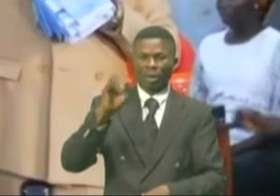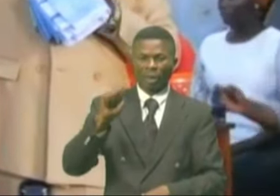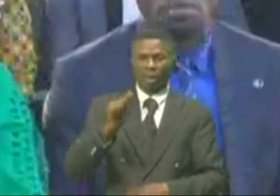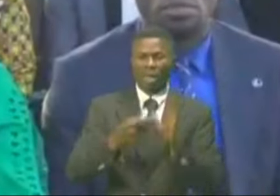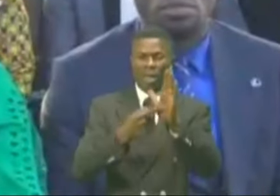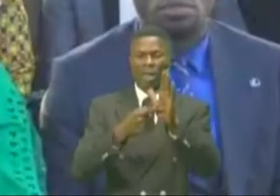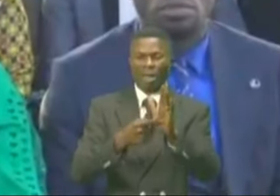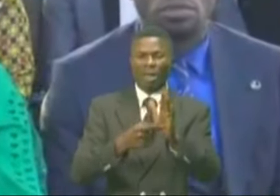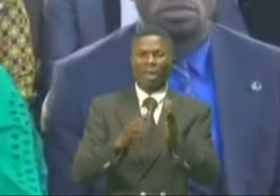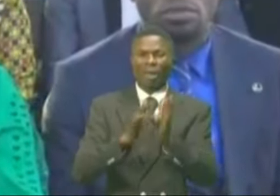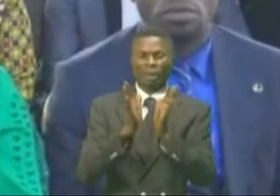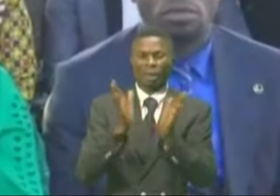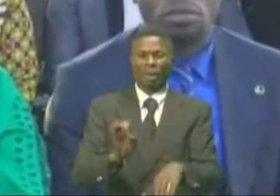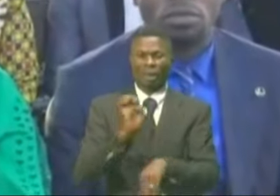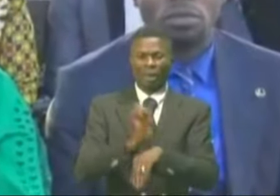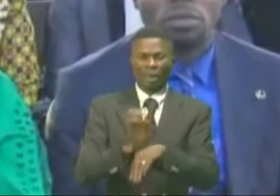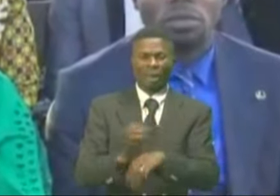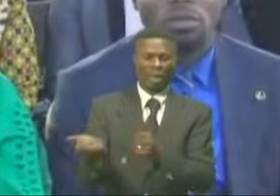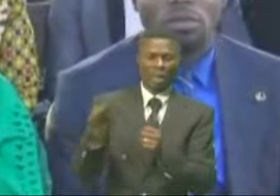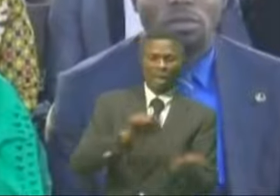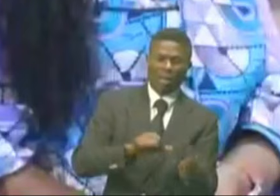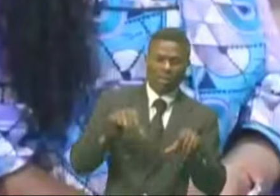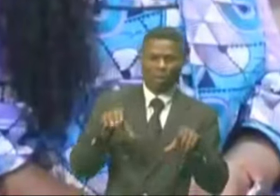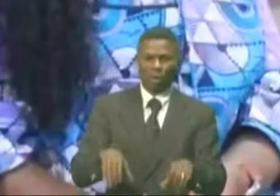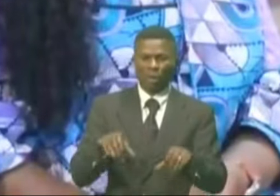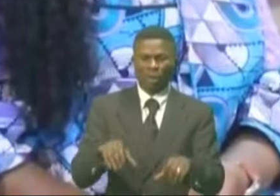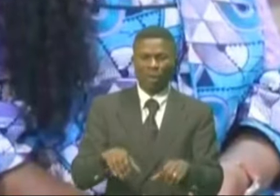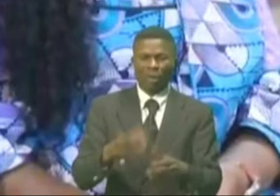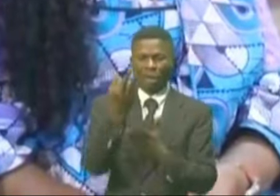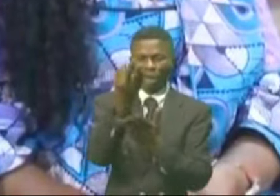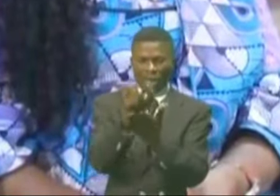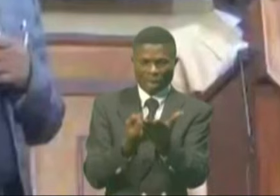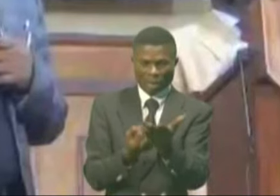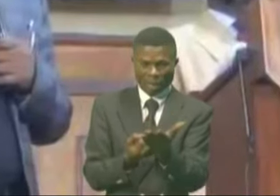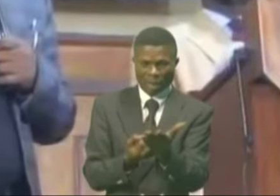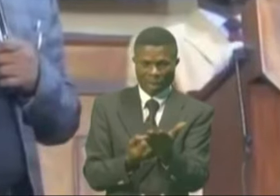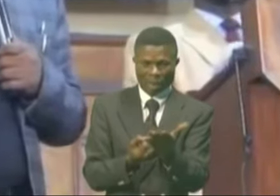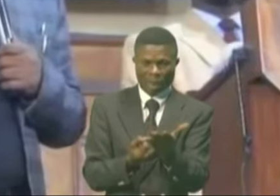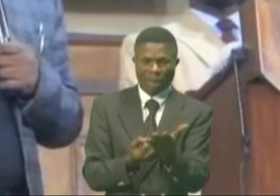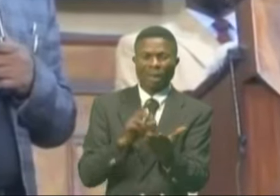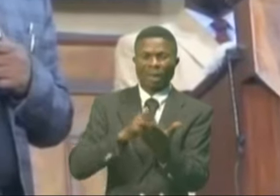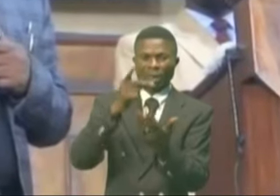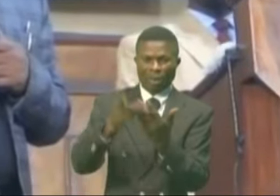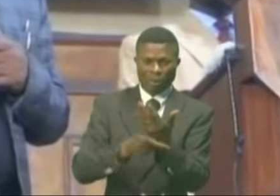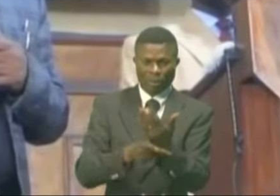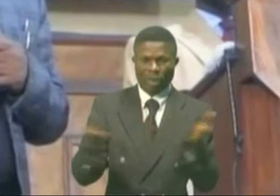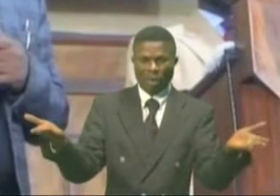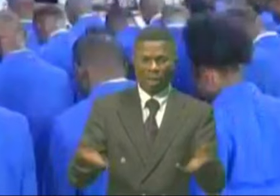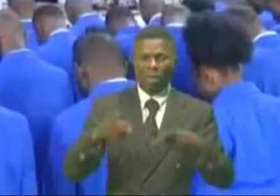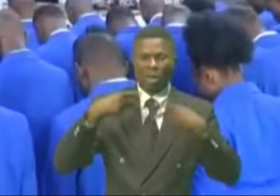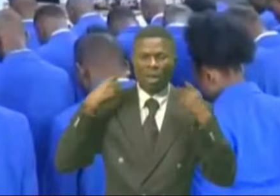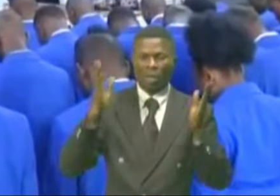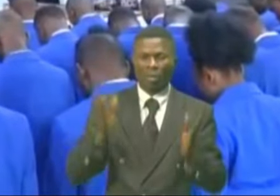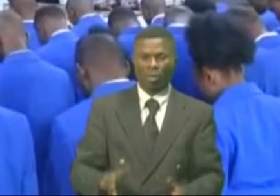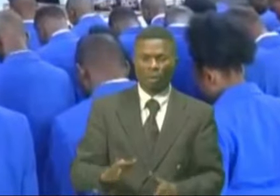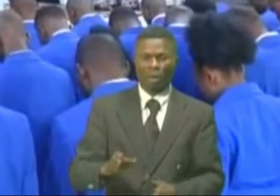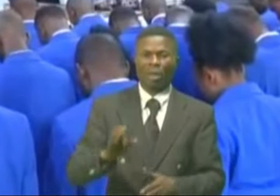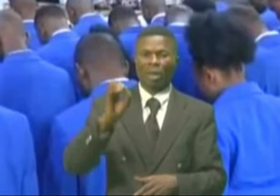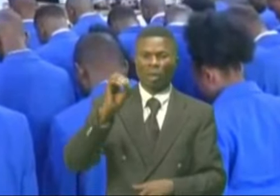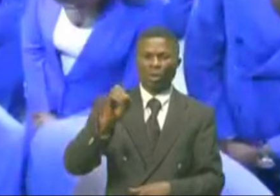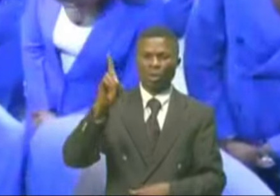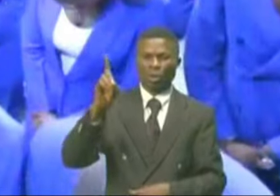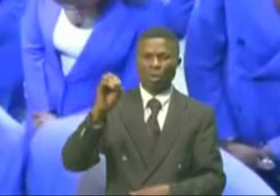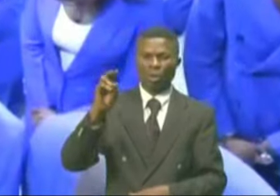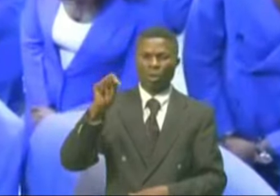la communauté baptiste au Congo, Sebeko Ngaba, la liste de ses compositions en présence du pasteur Odon Bondo à l'occasion de sa